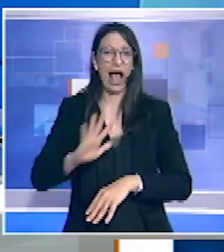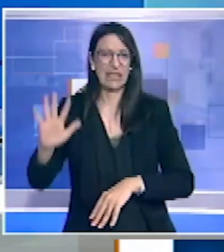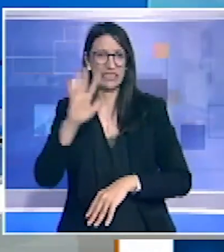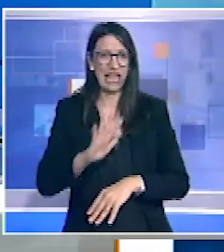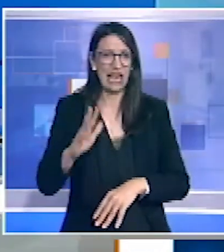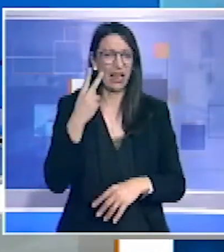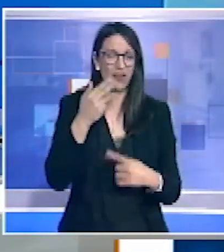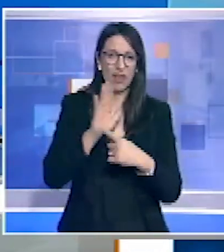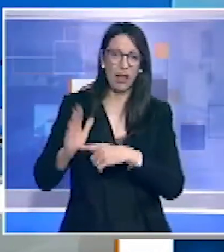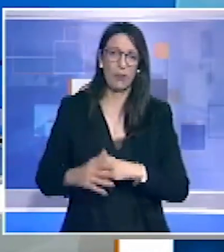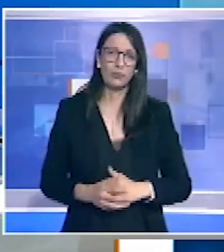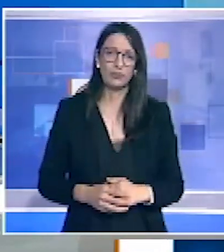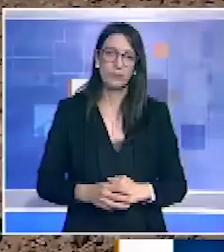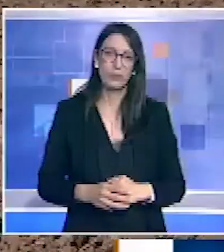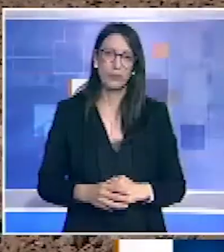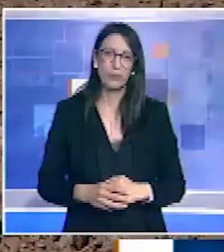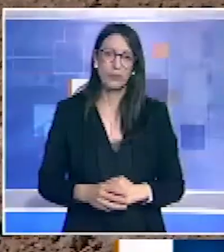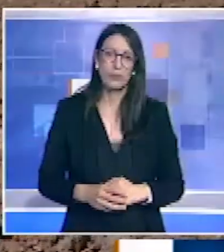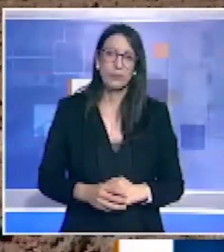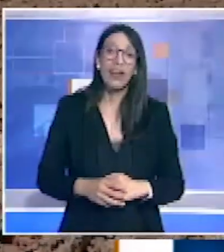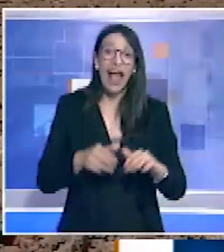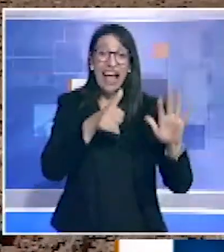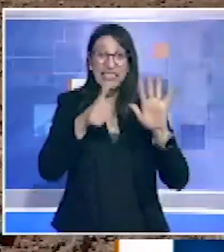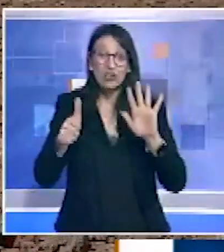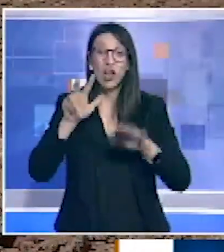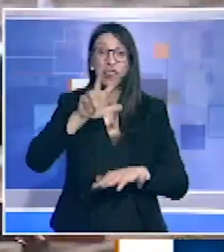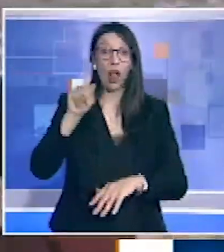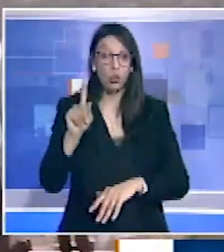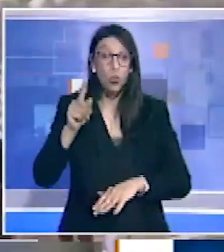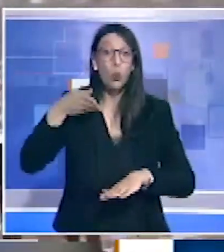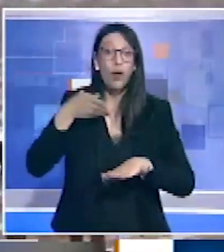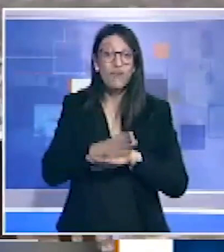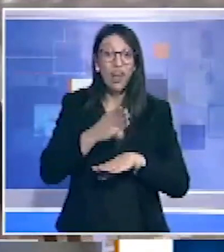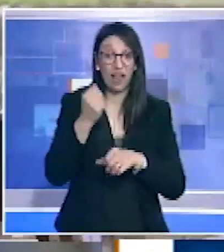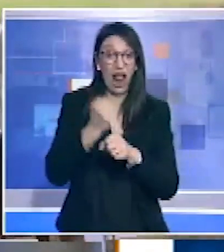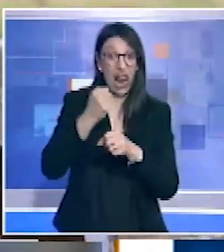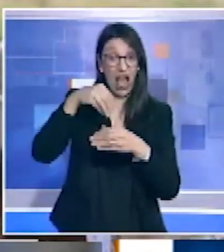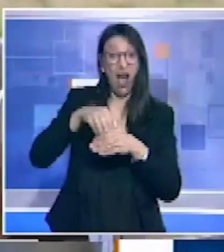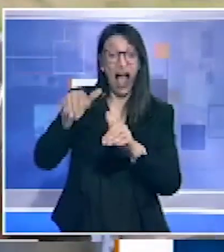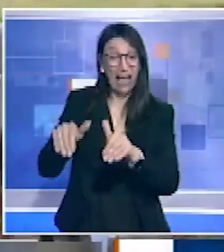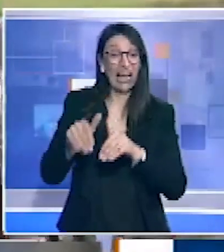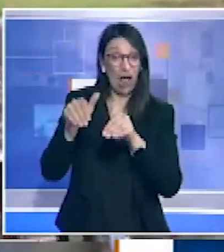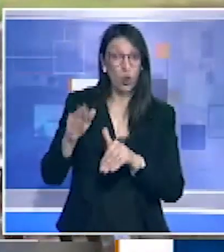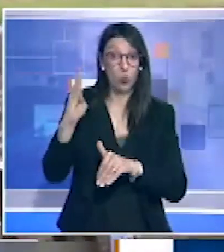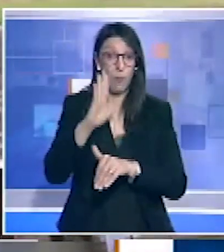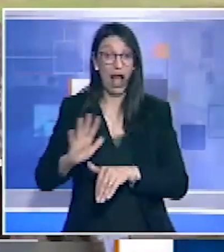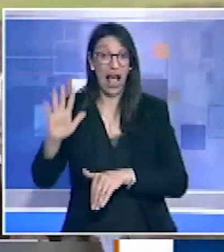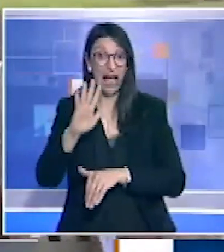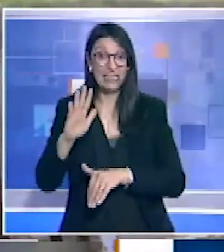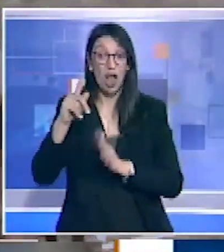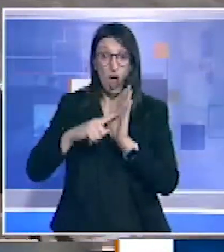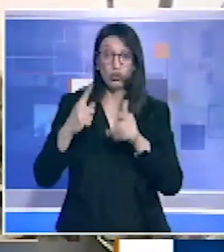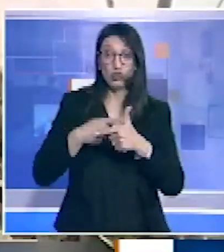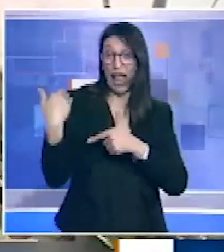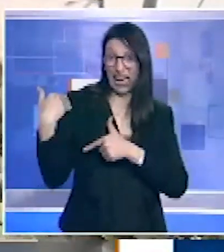di più ad a Serra sono 631 gli infortuni sul lavoro in agricoltura in Basilicata da Gennaio